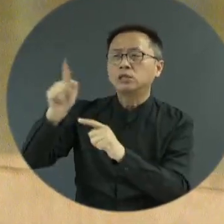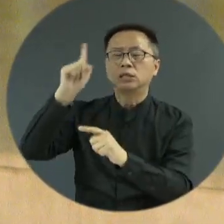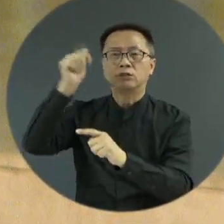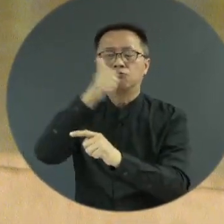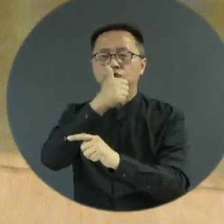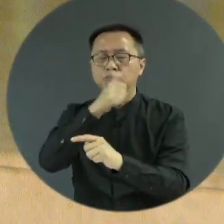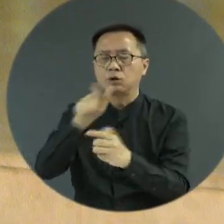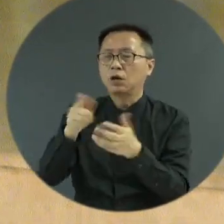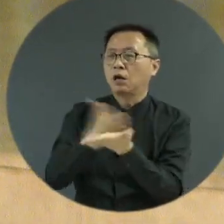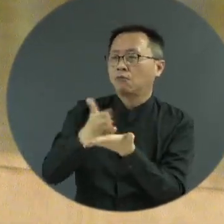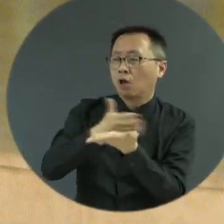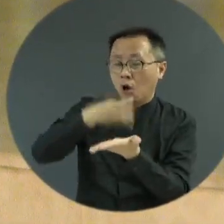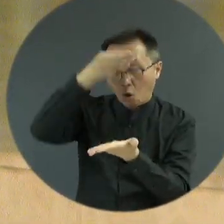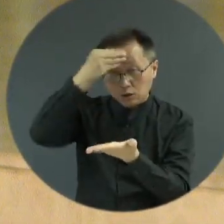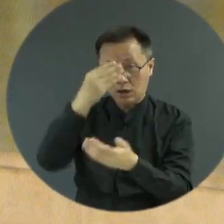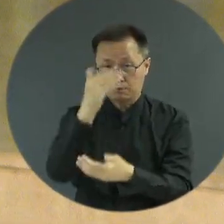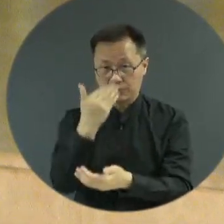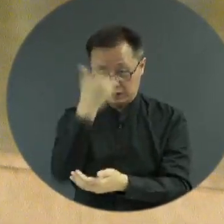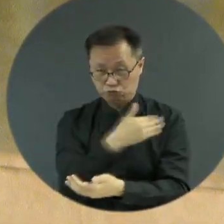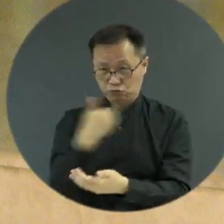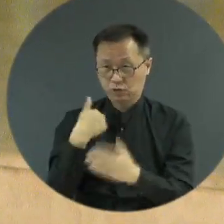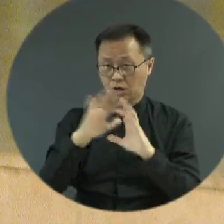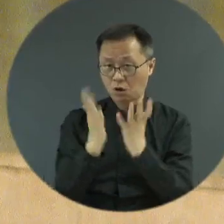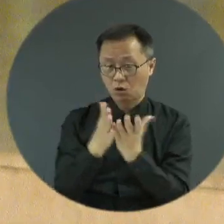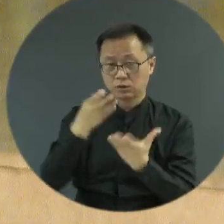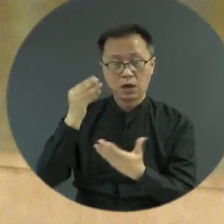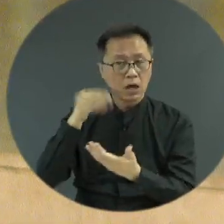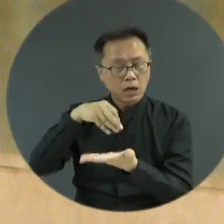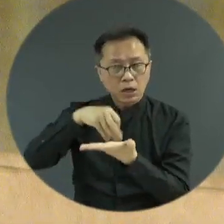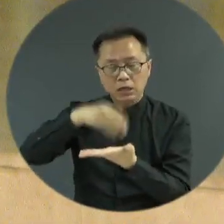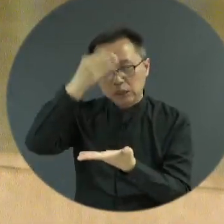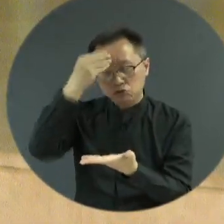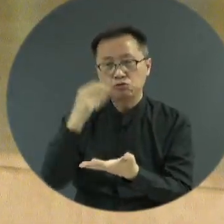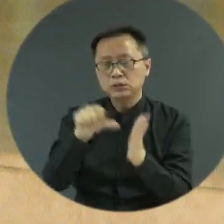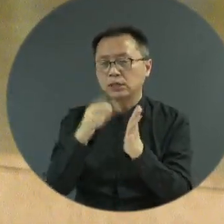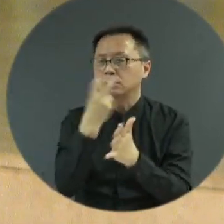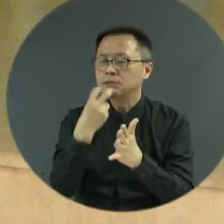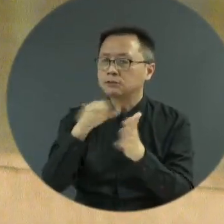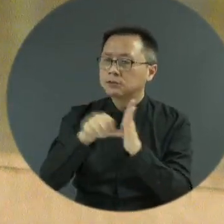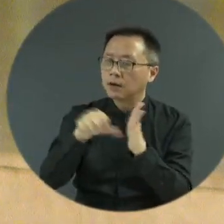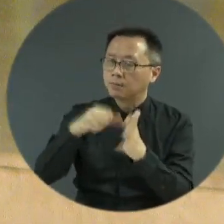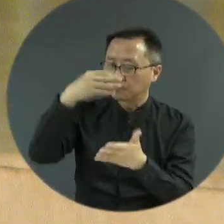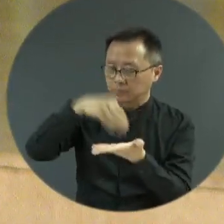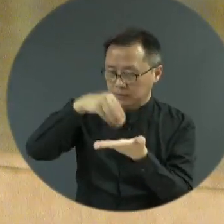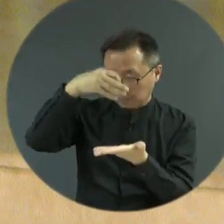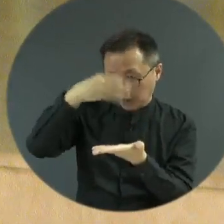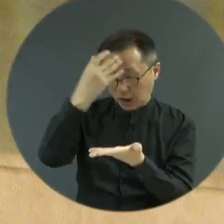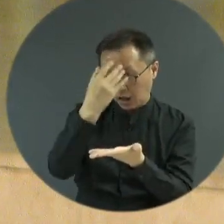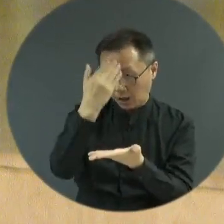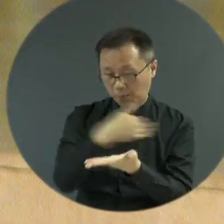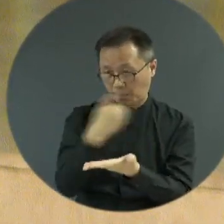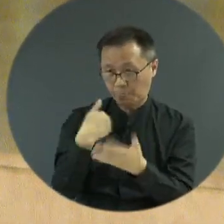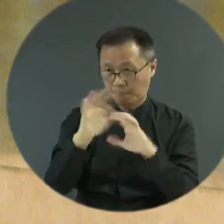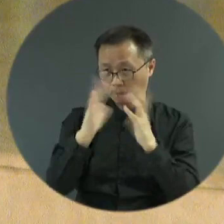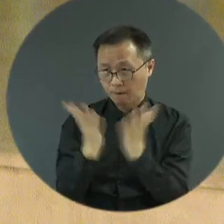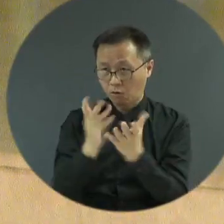学习道理，透过天主圣言参与了慕道班，同一班迷途的羔羊学习坚